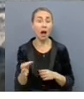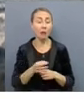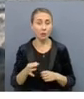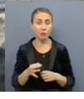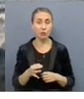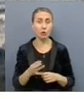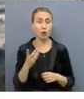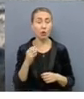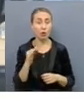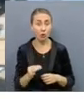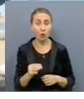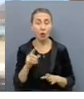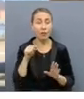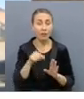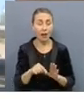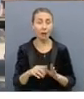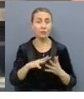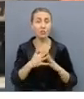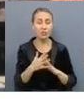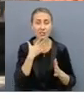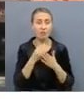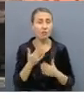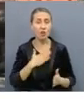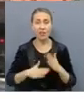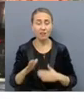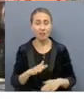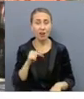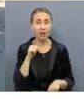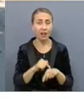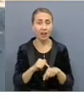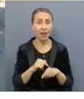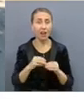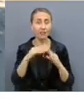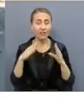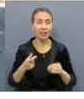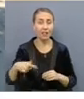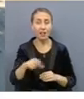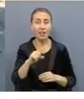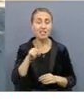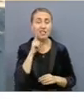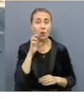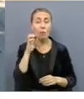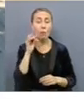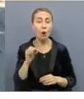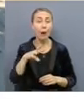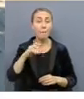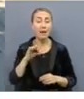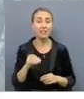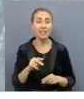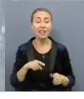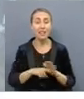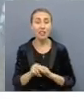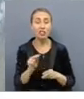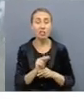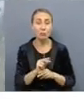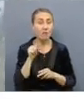Но ВОЗ и ныне там. Сельчане высказывают свое недовольство касательно автодороги «Зеленый Бор» – Мадиниет. Начатый здесь ремонт, по всей видимости,